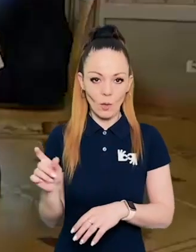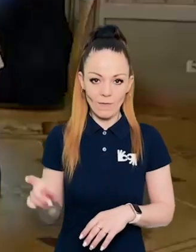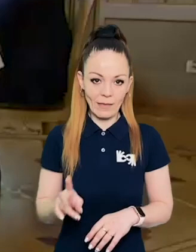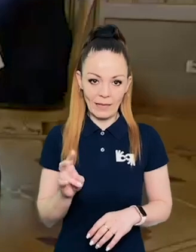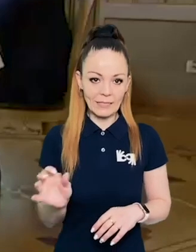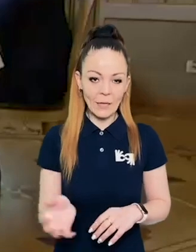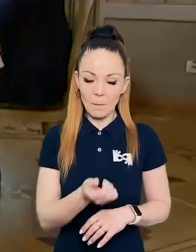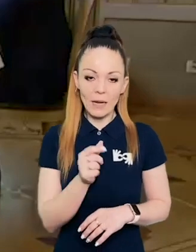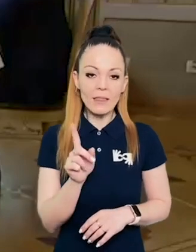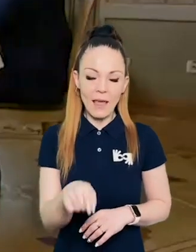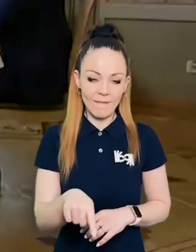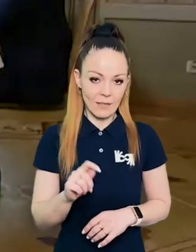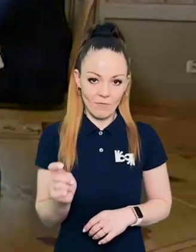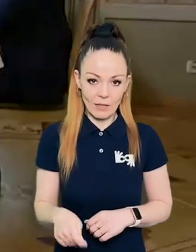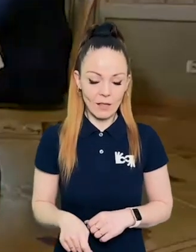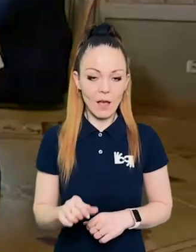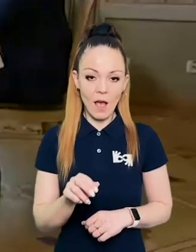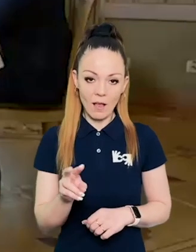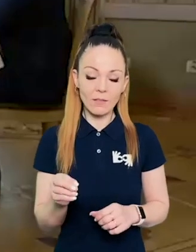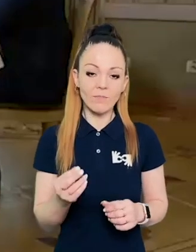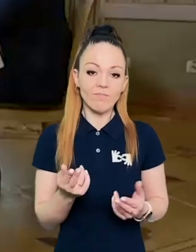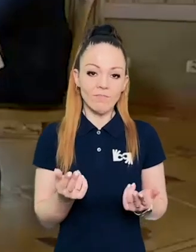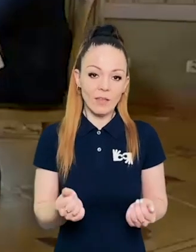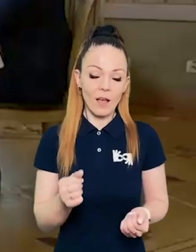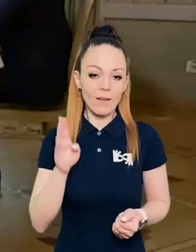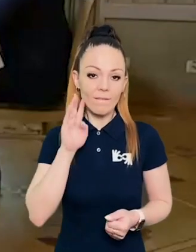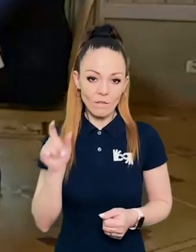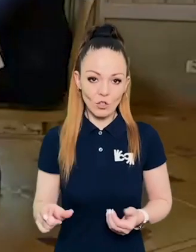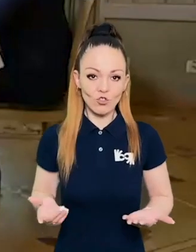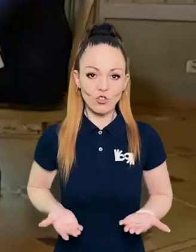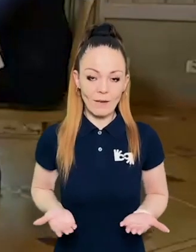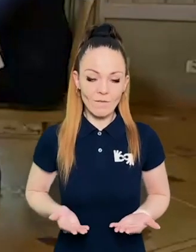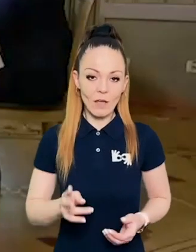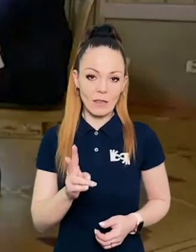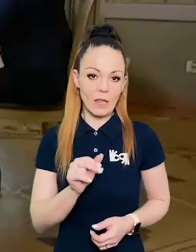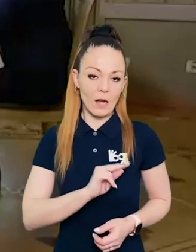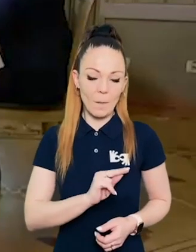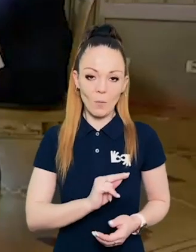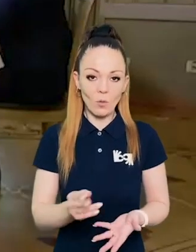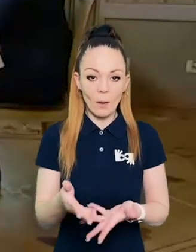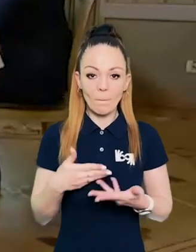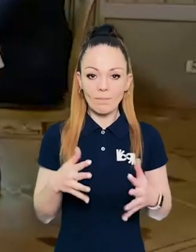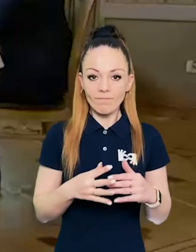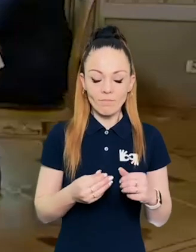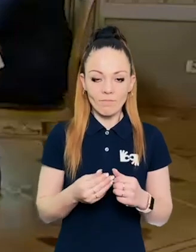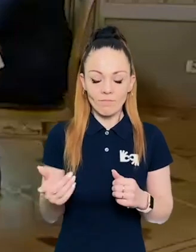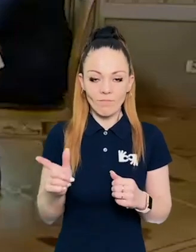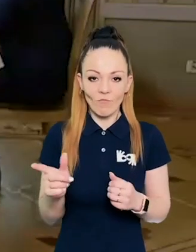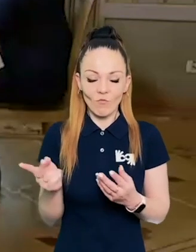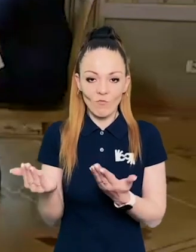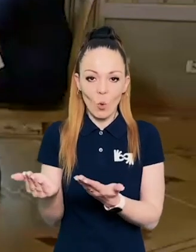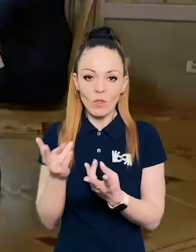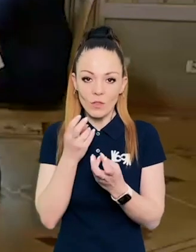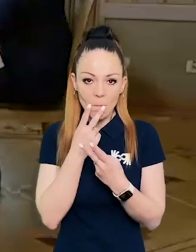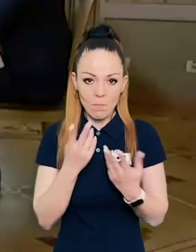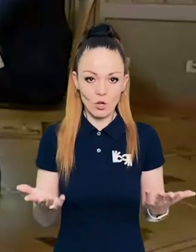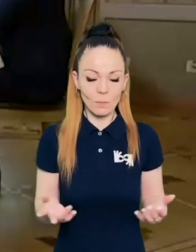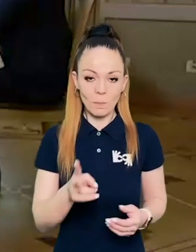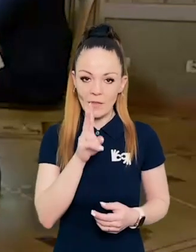мене чоловіка не забере, навіть війна. Але так, він живе на роботі, ми його майже не бачимо.